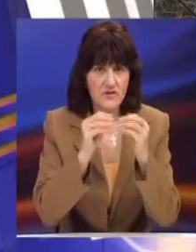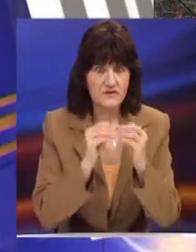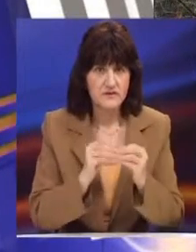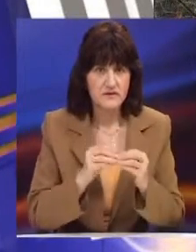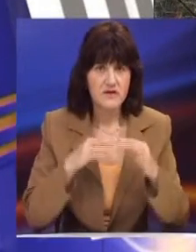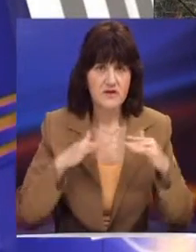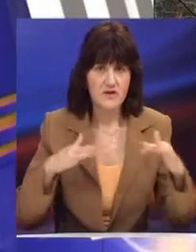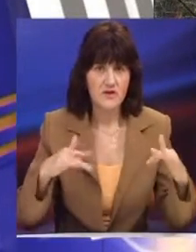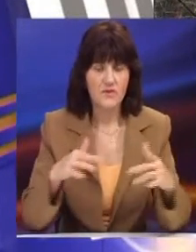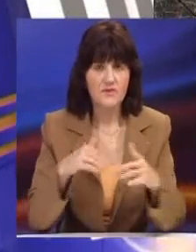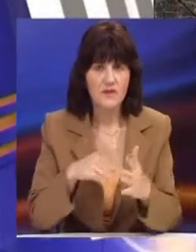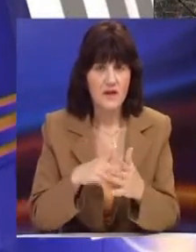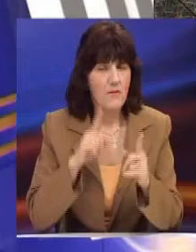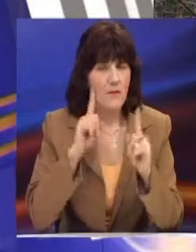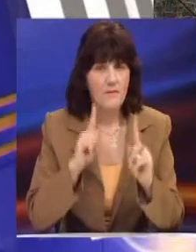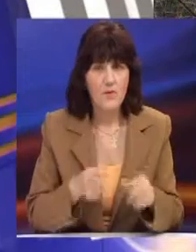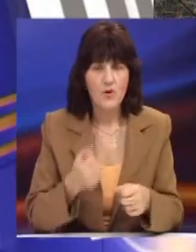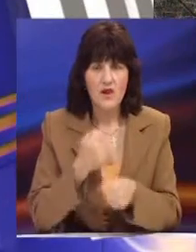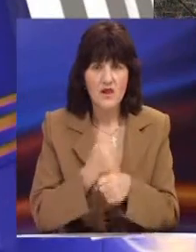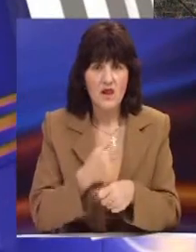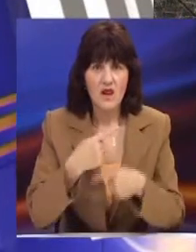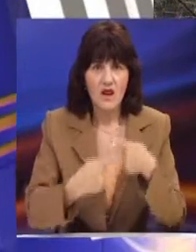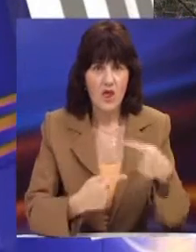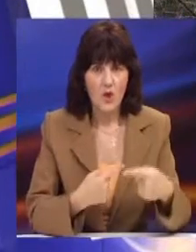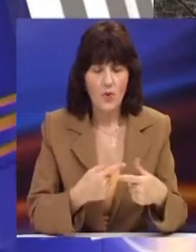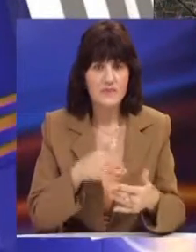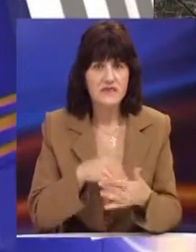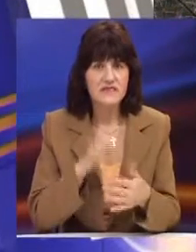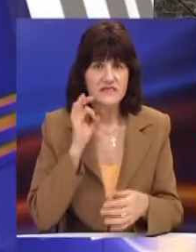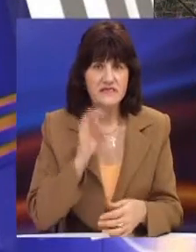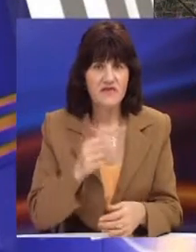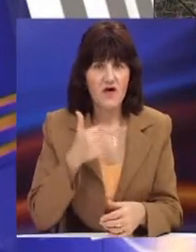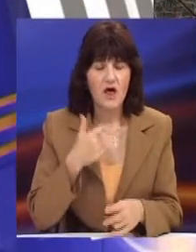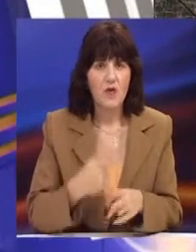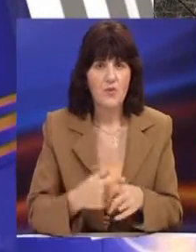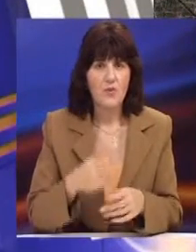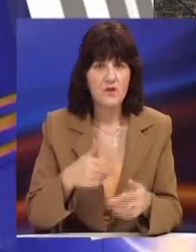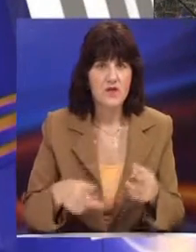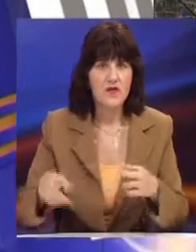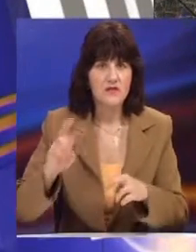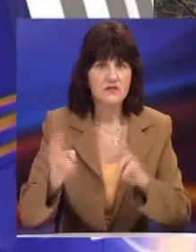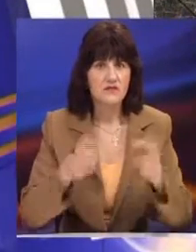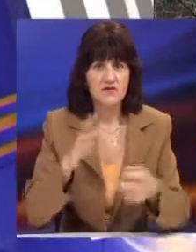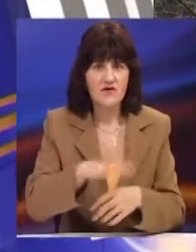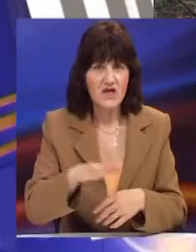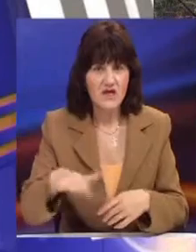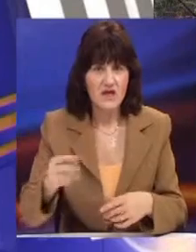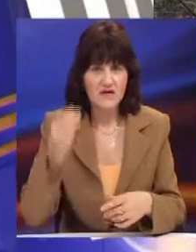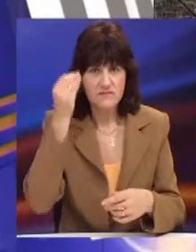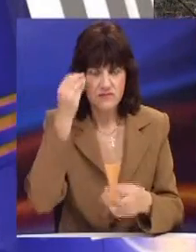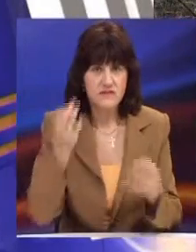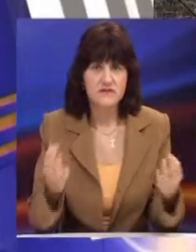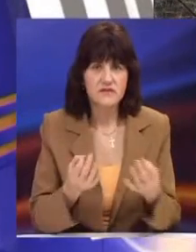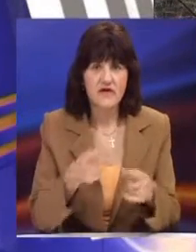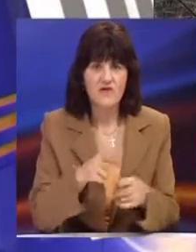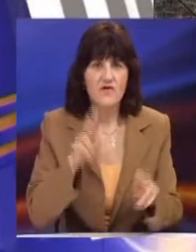obeležavanja tradicionalne, to moramo da negujemo i zato ćemo svaki put što više da bude učesnika i dece i da deca